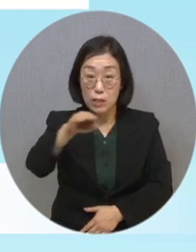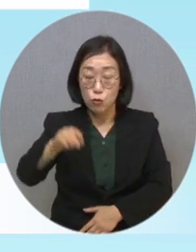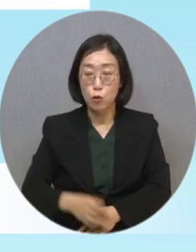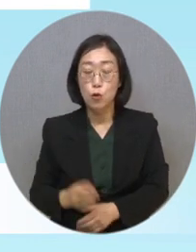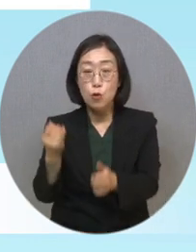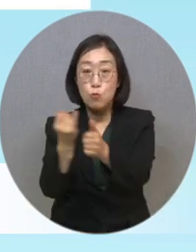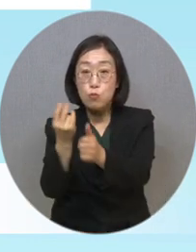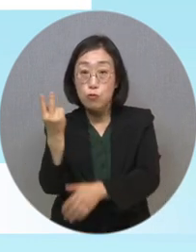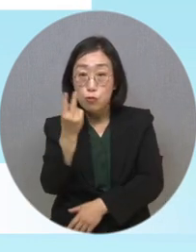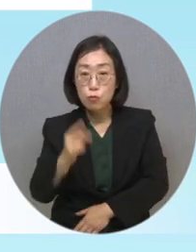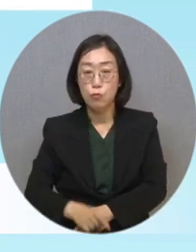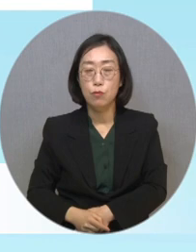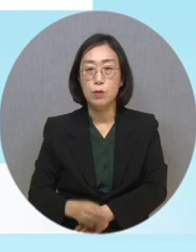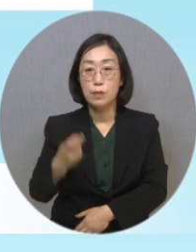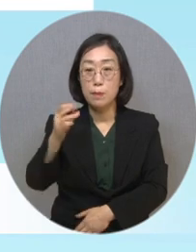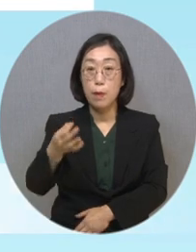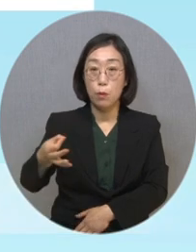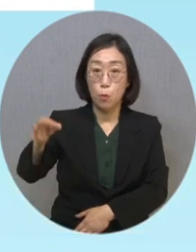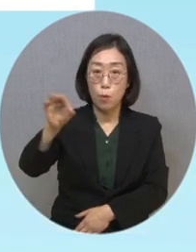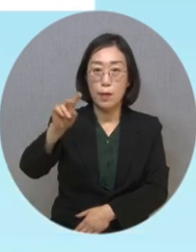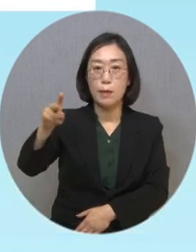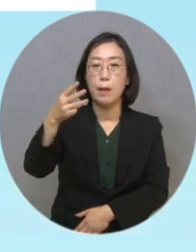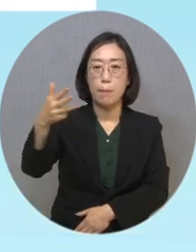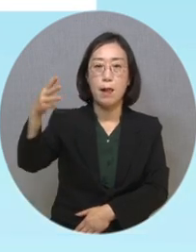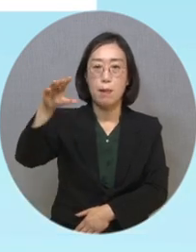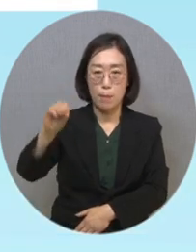12만 8,000원 오은 208만 원입니다